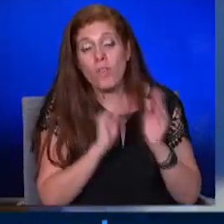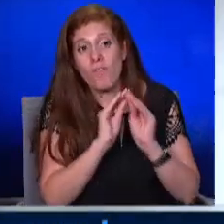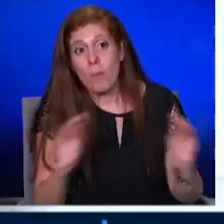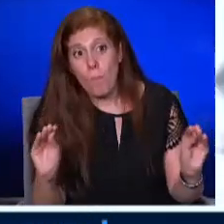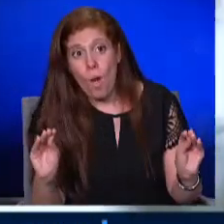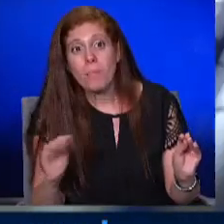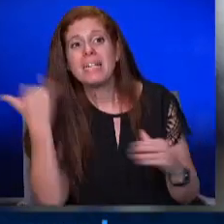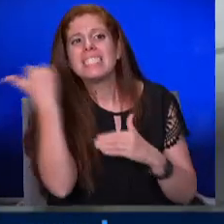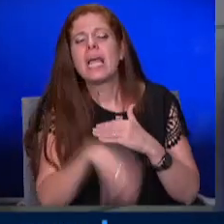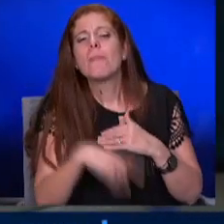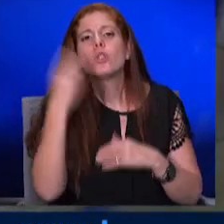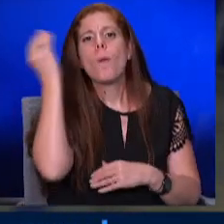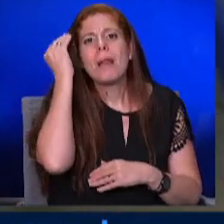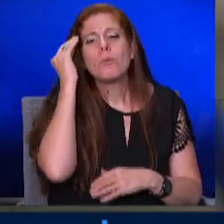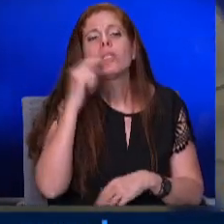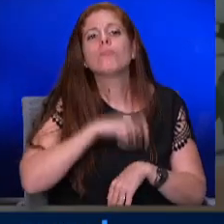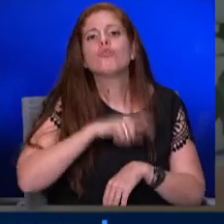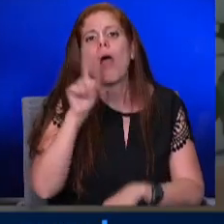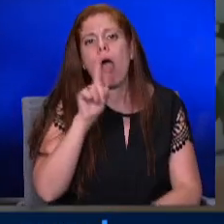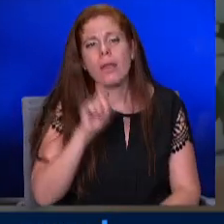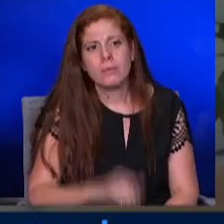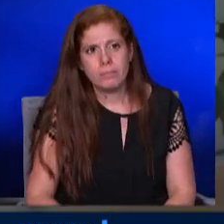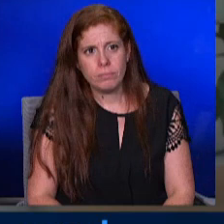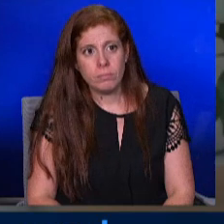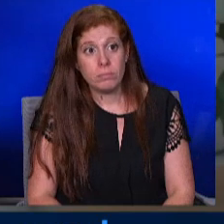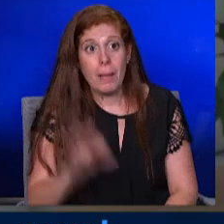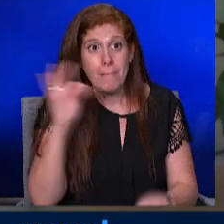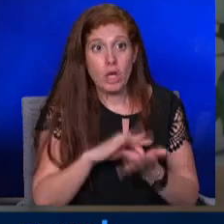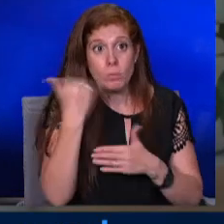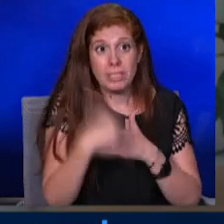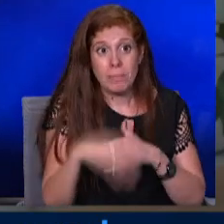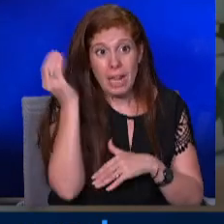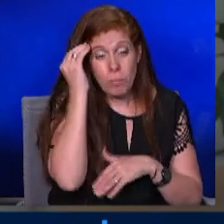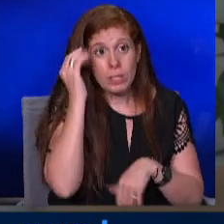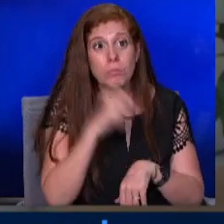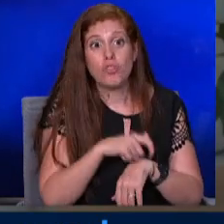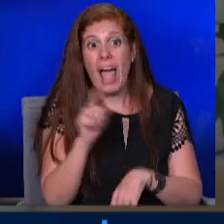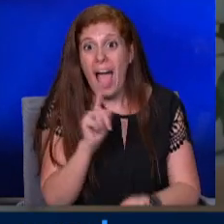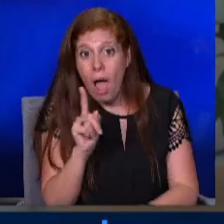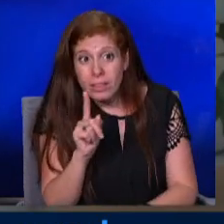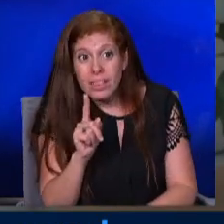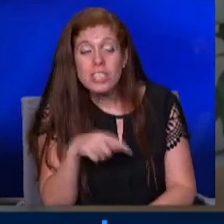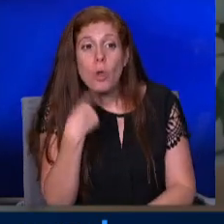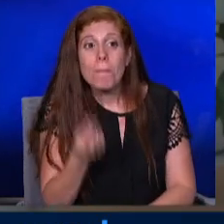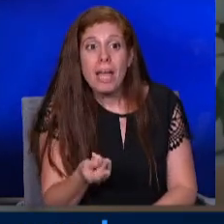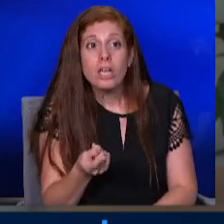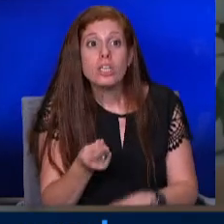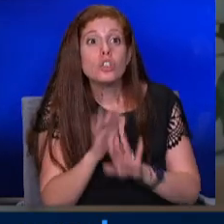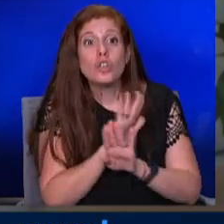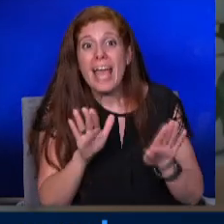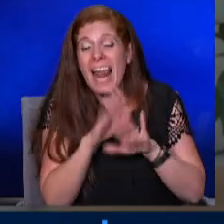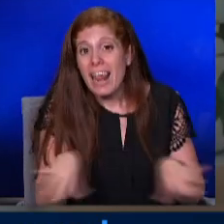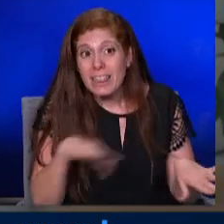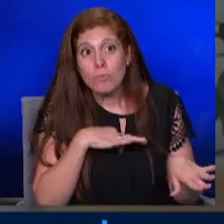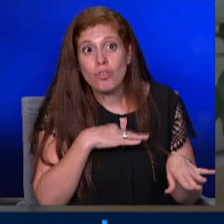יום הלימודים בשעה אחת. ברגע שמסיימים את הלימודים בשעה אחת, זה אומר שאין לילדים שלי צהרון, יש לי